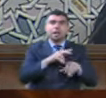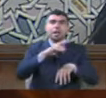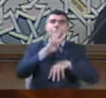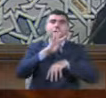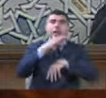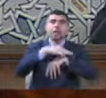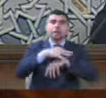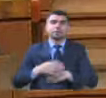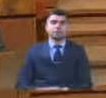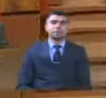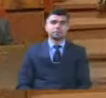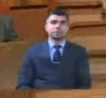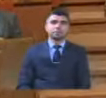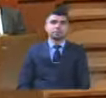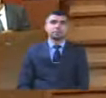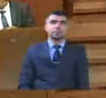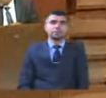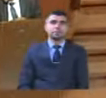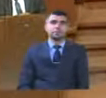4 دقائق.